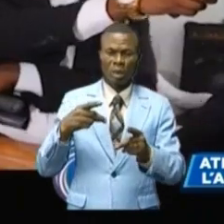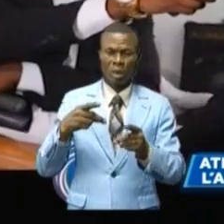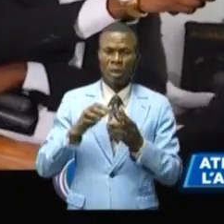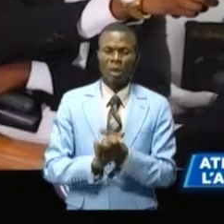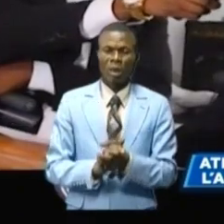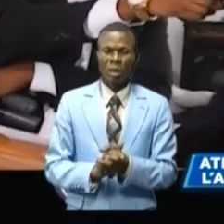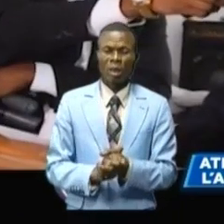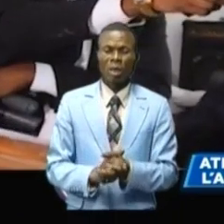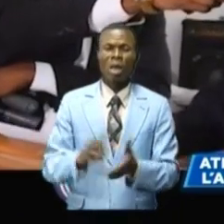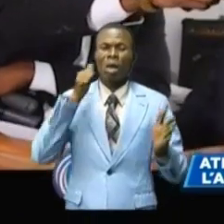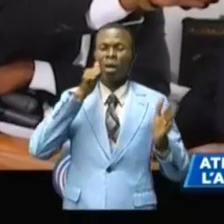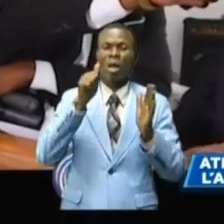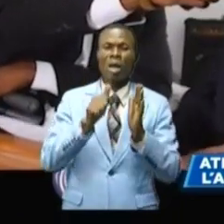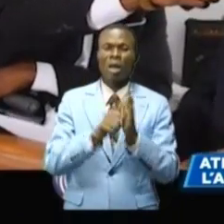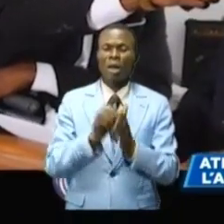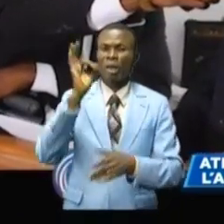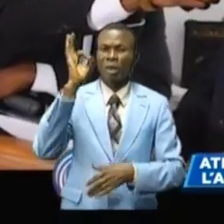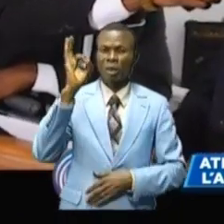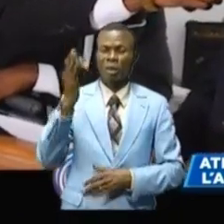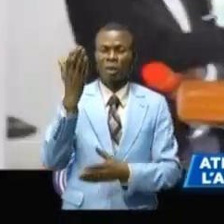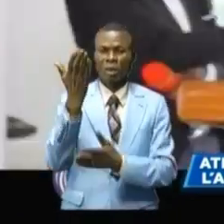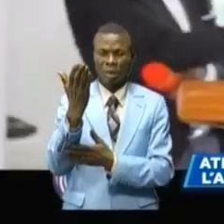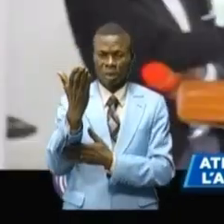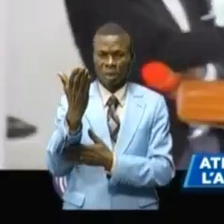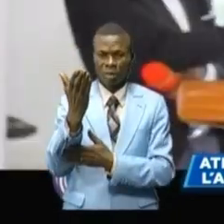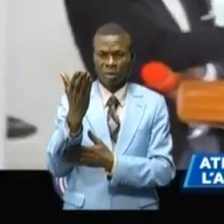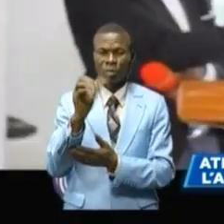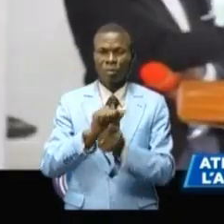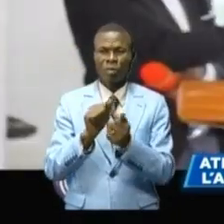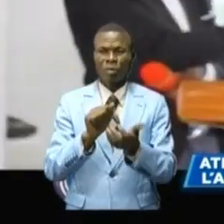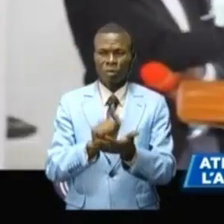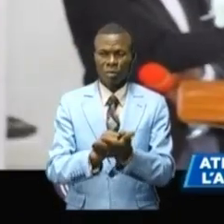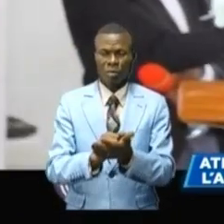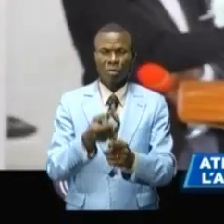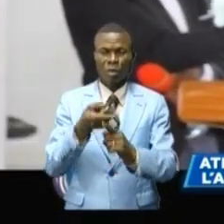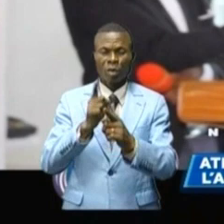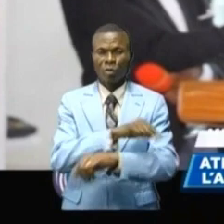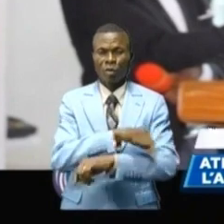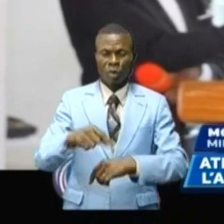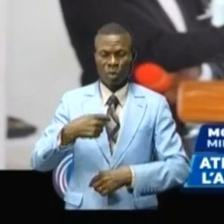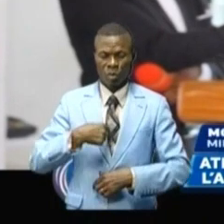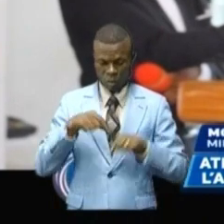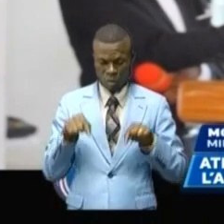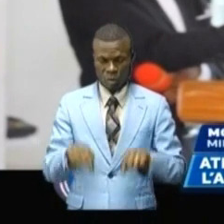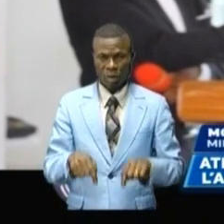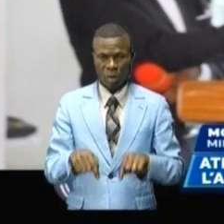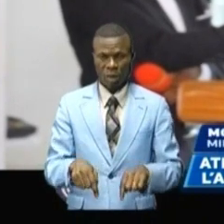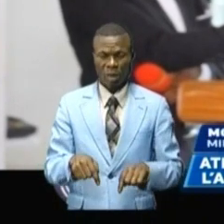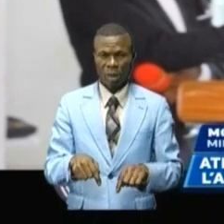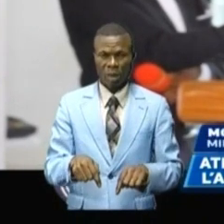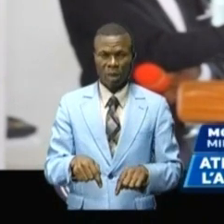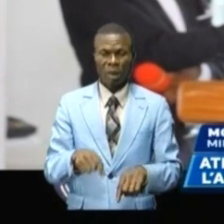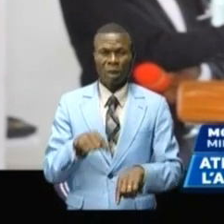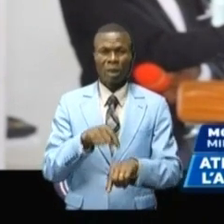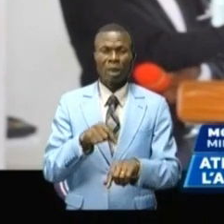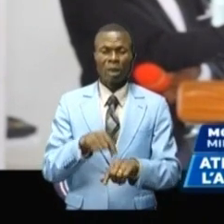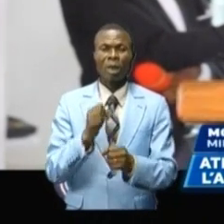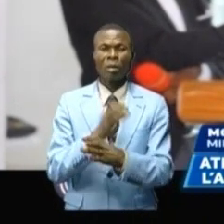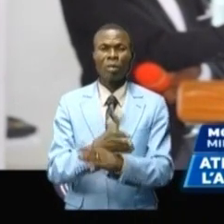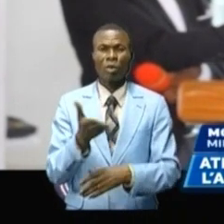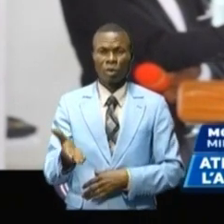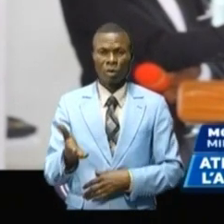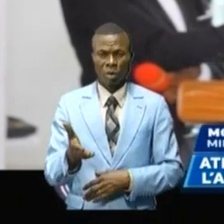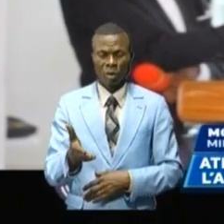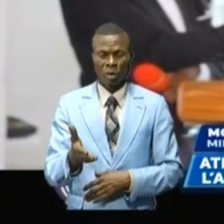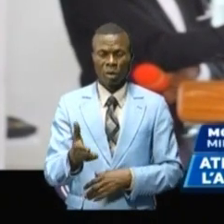seul arrêté déclarant un bien sans maître n'est sorti de mon cabinet. Aujourd'hui, j'estime que l'heure est venue de